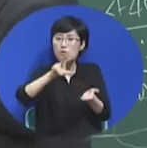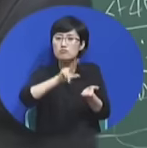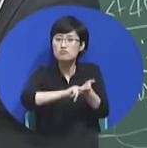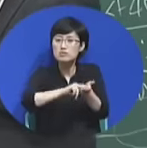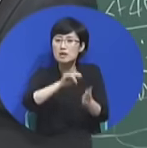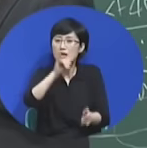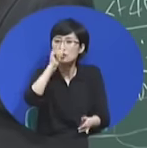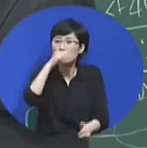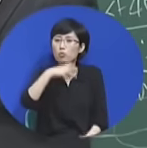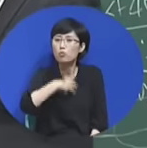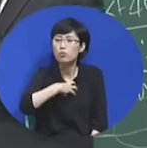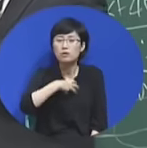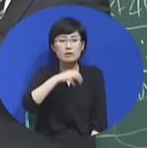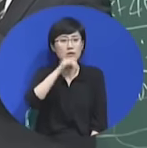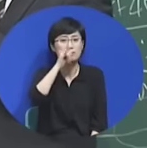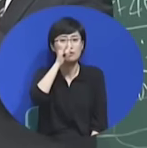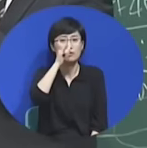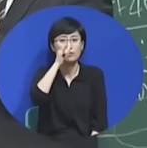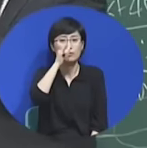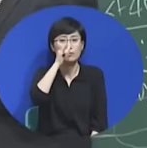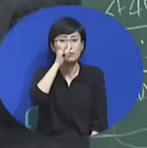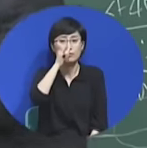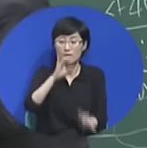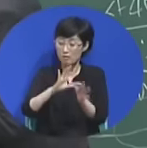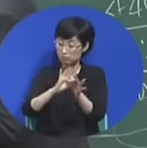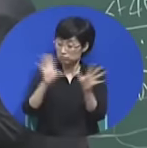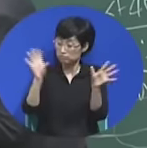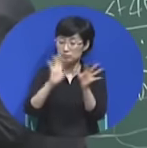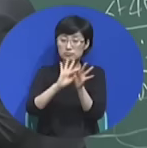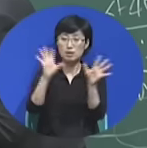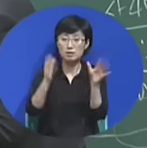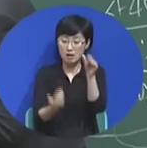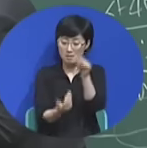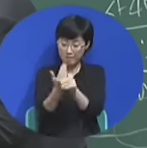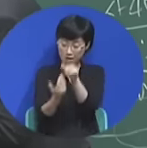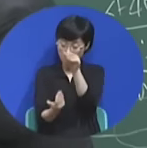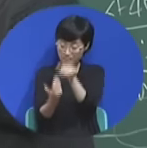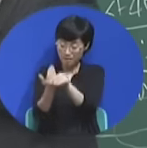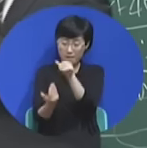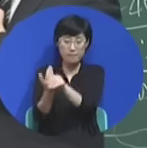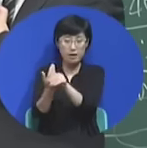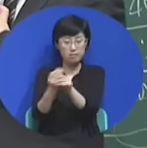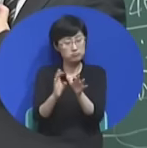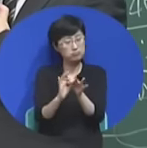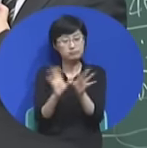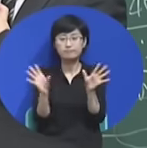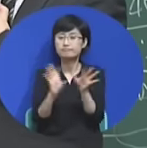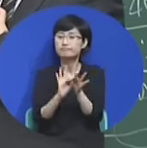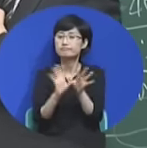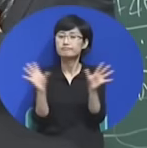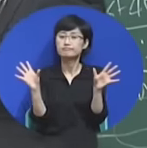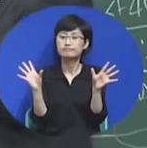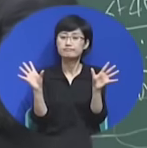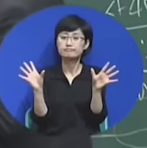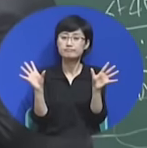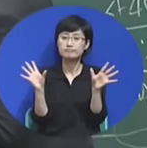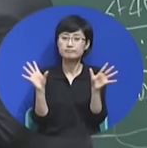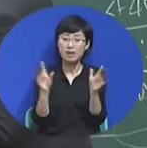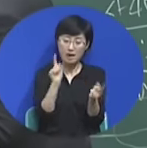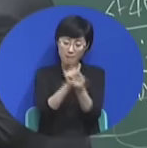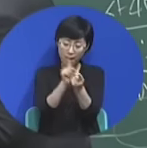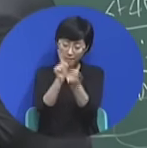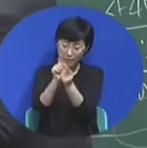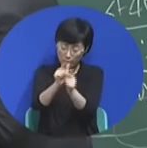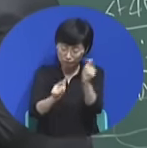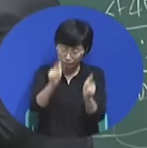위기도 있다니까요. 也会遇到危机. 예? 상관없는데 여러 가지 사건도 터져요. 没有关系, 也会发生很多事件. 여러 종류의